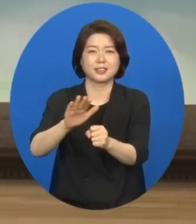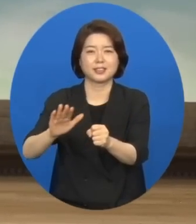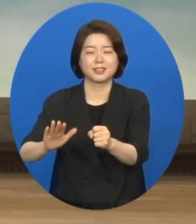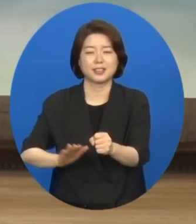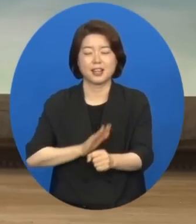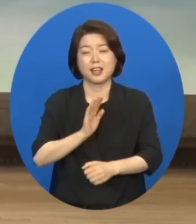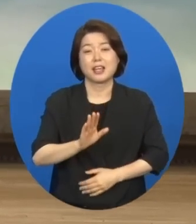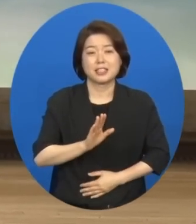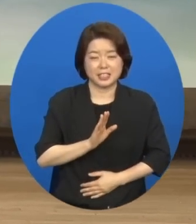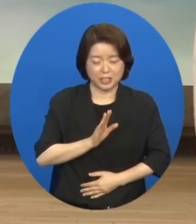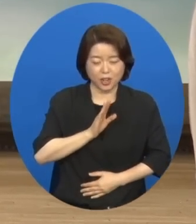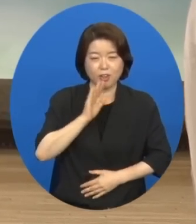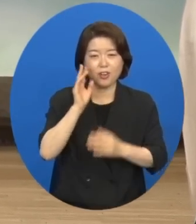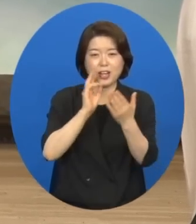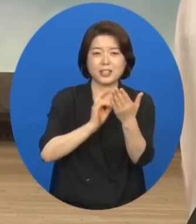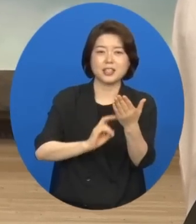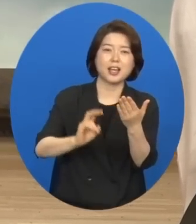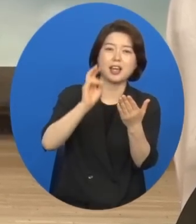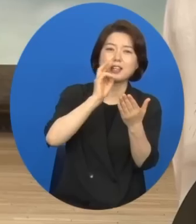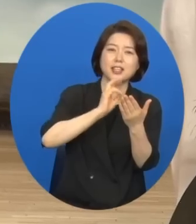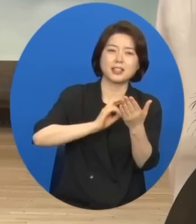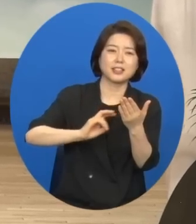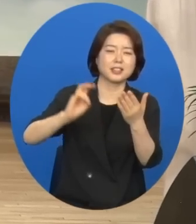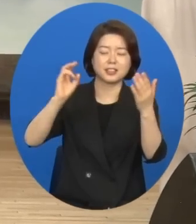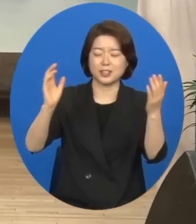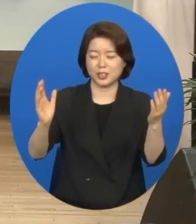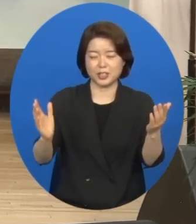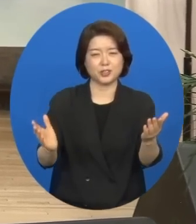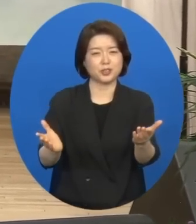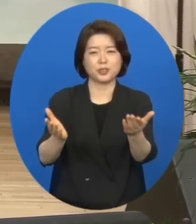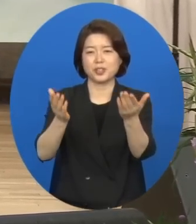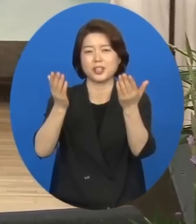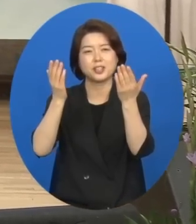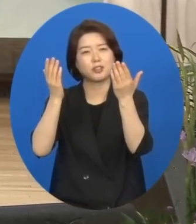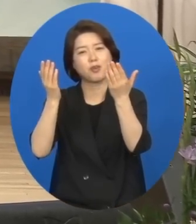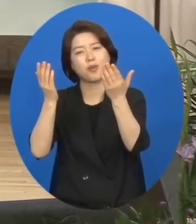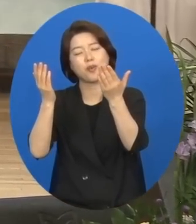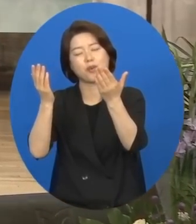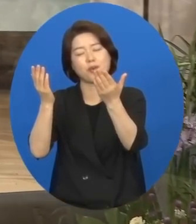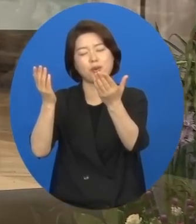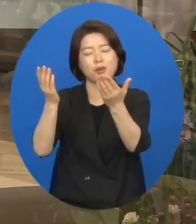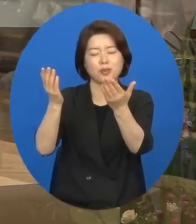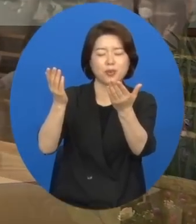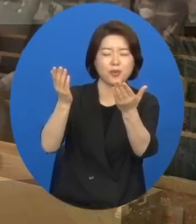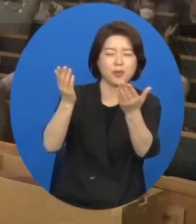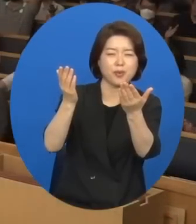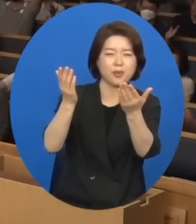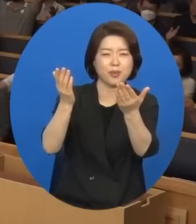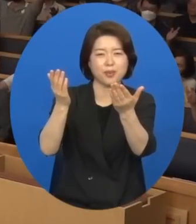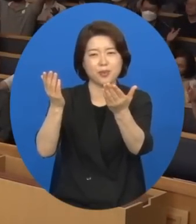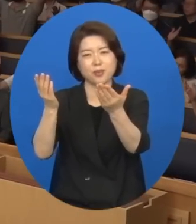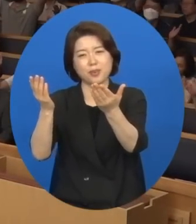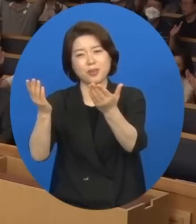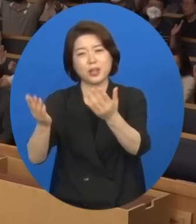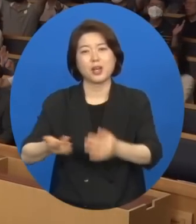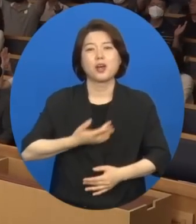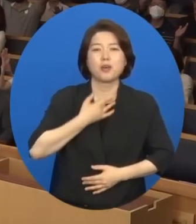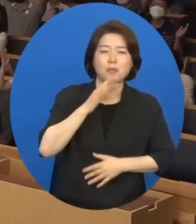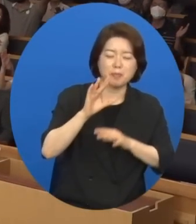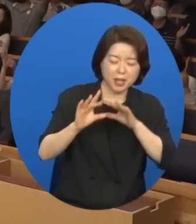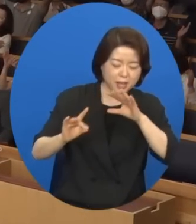사랑을 진정한 찬양 드릴 수 있도록. 마른 나의 영혼 주를